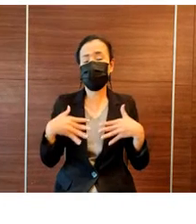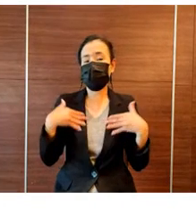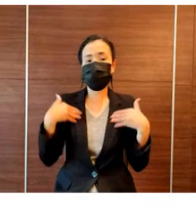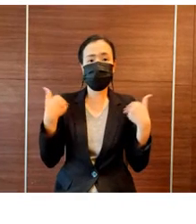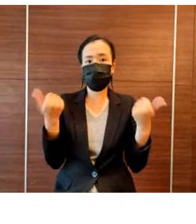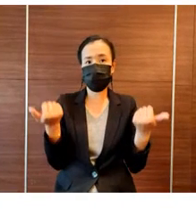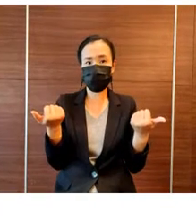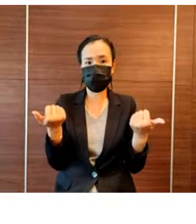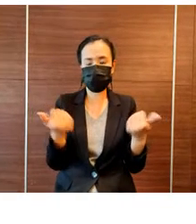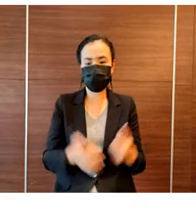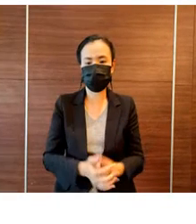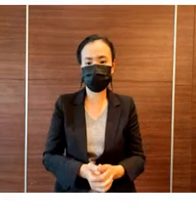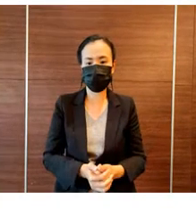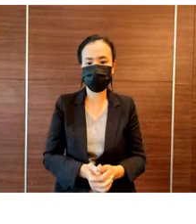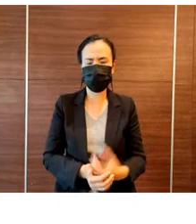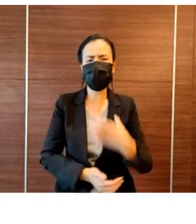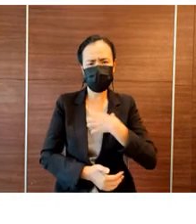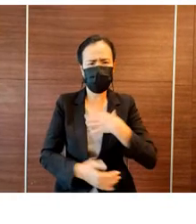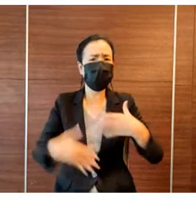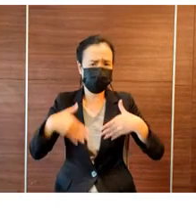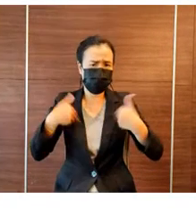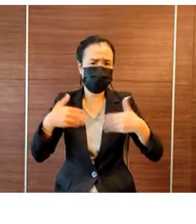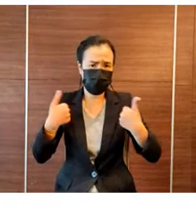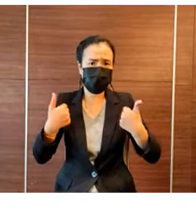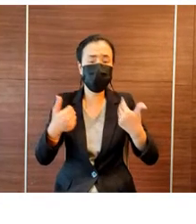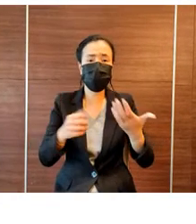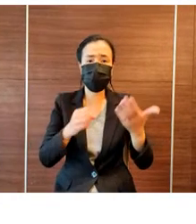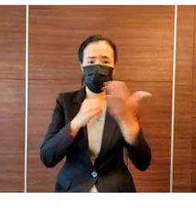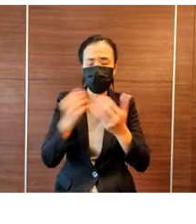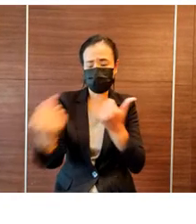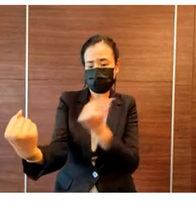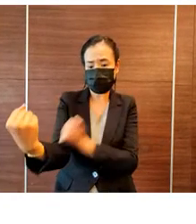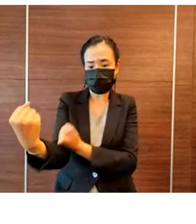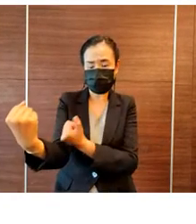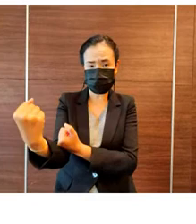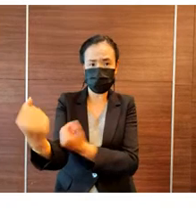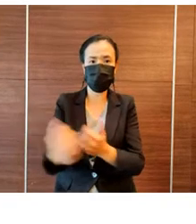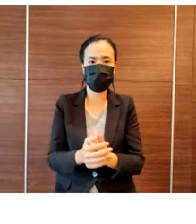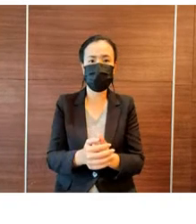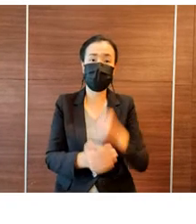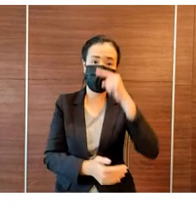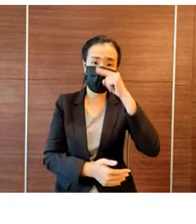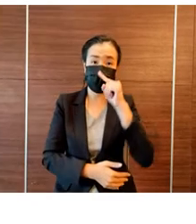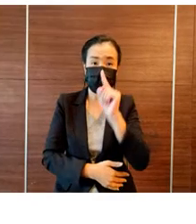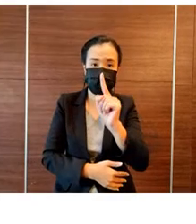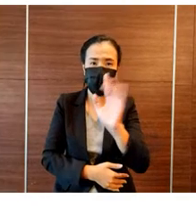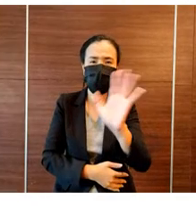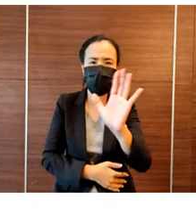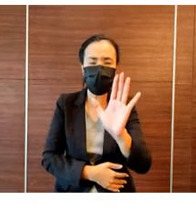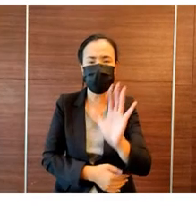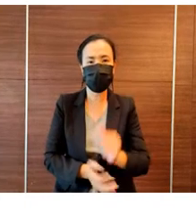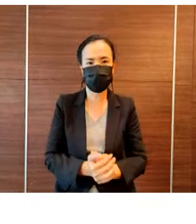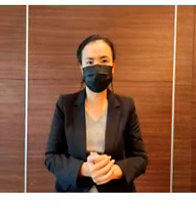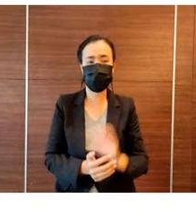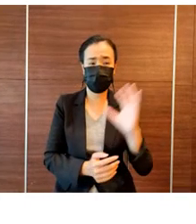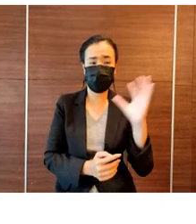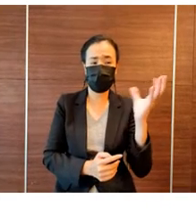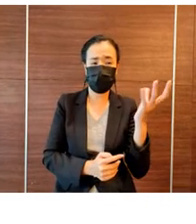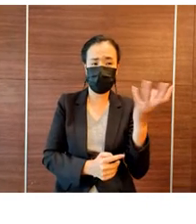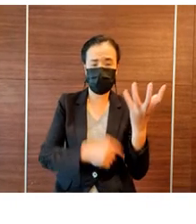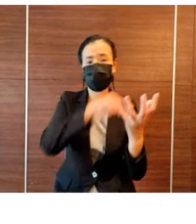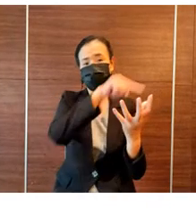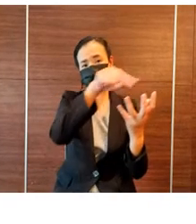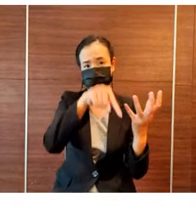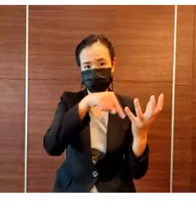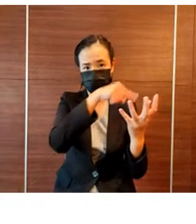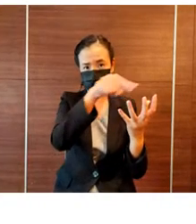มันเพราะว่าเราอยากสนุกอะไรอย่างเงี้ยแล้วก็ไม่ใช่ประเทศไทยที่เดียวที่มันมีปัญหานี้อยู่